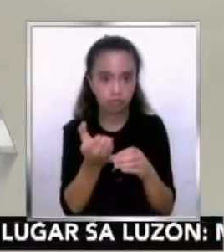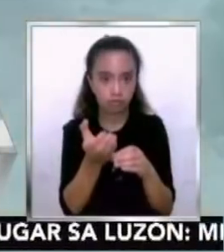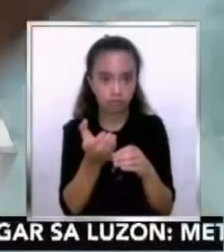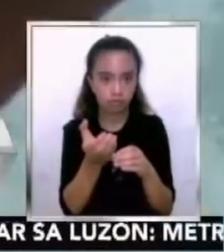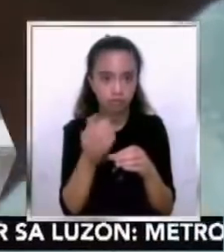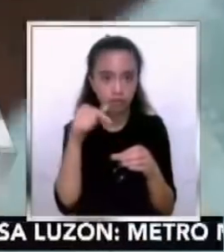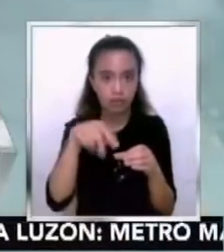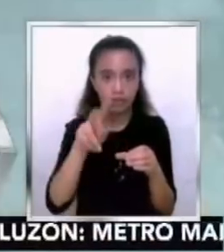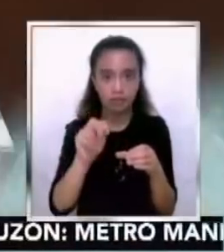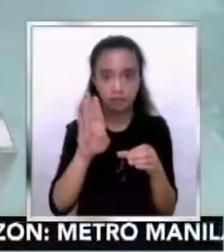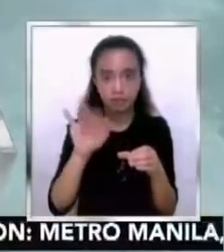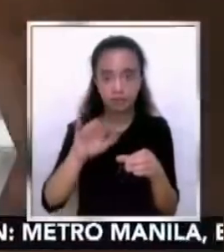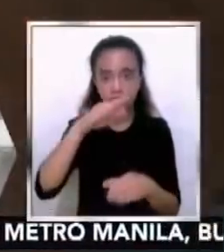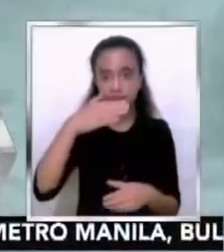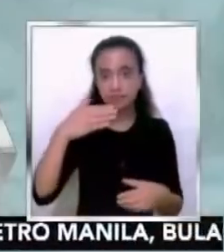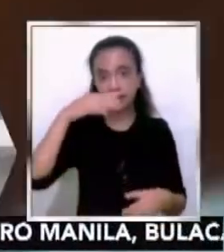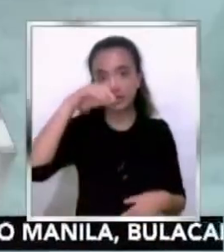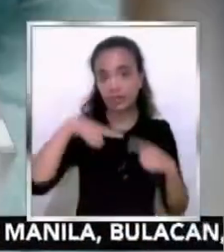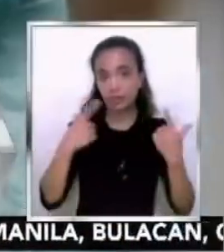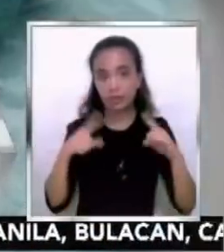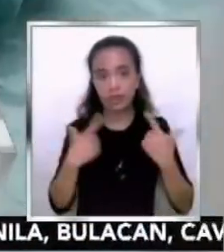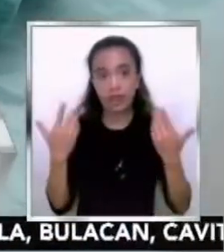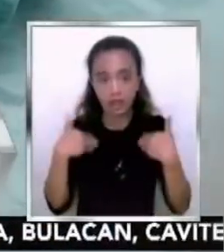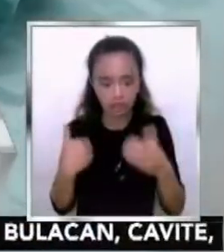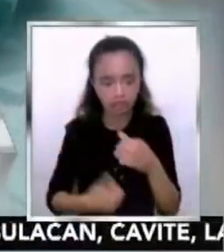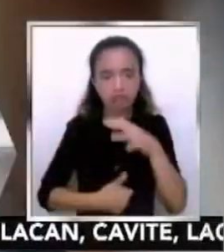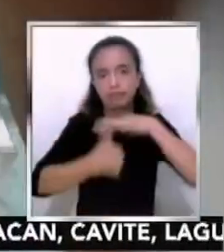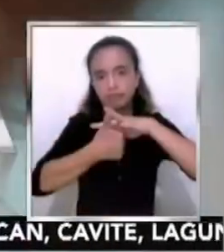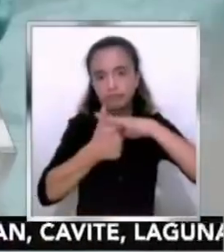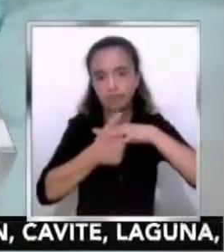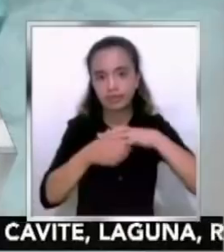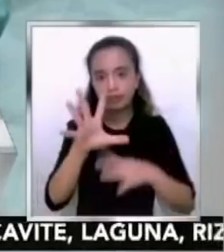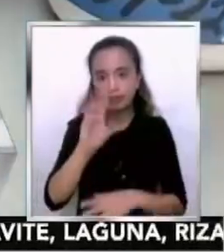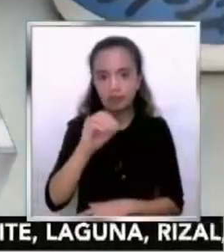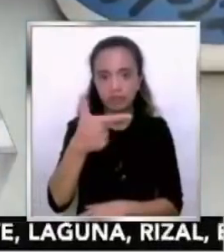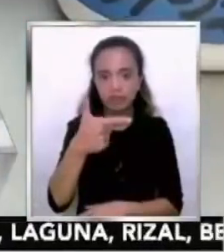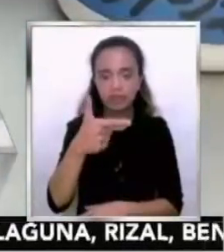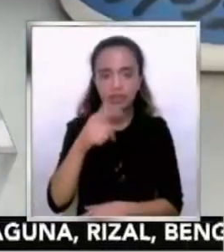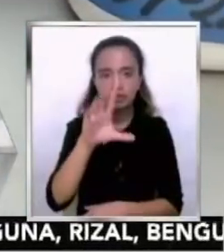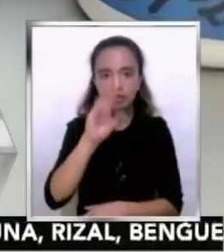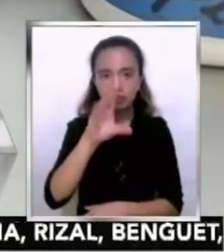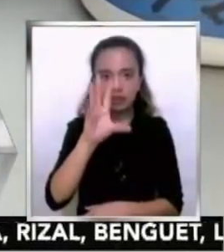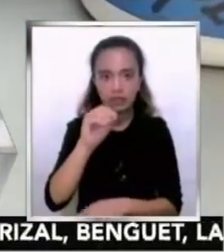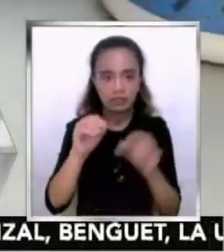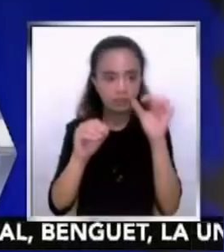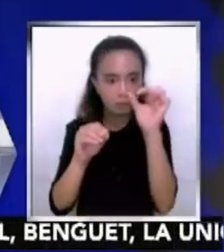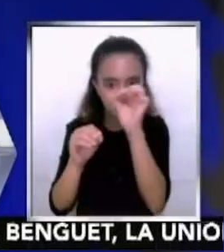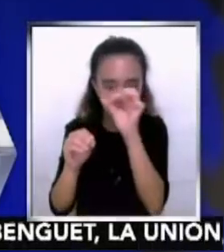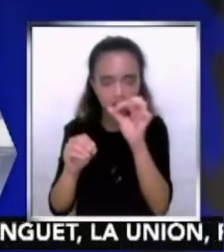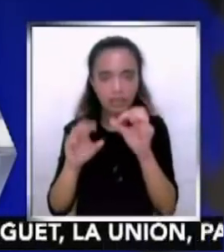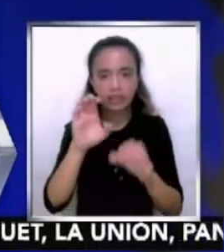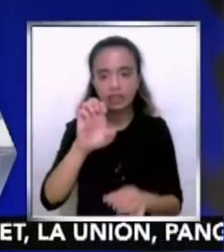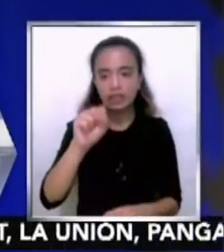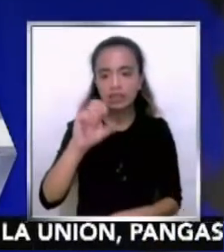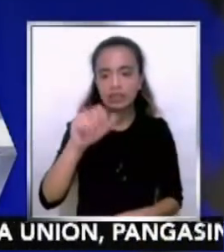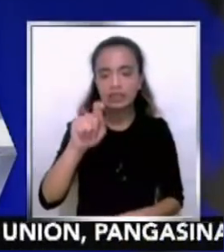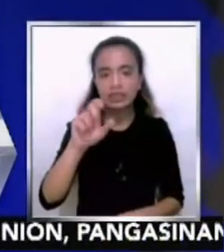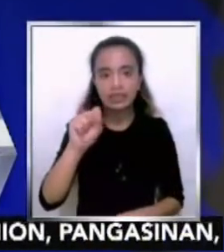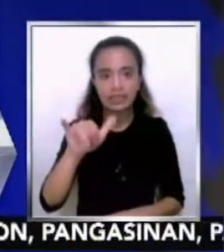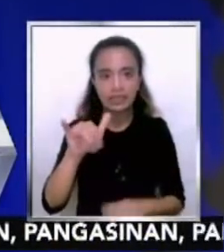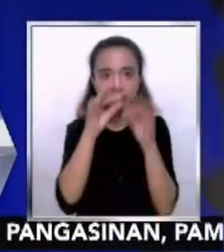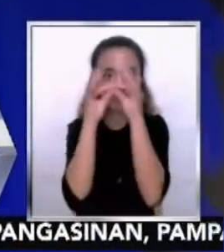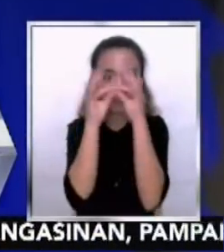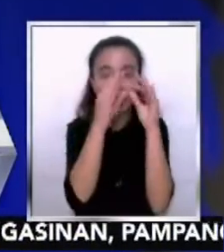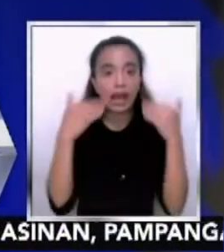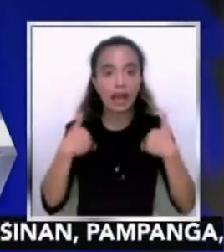Laguna, tumambad ang nasa 50 tableta ng ecstasy. May kasama pang dalawang serum glass dropper na